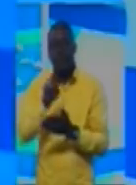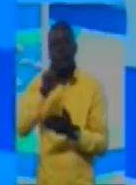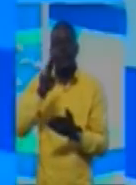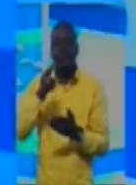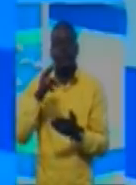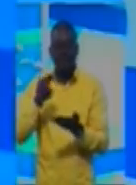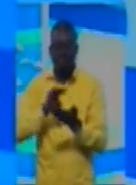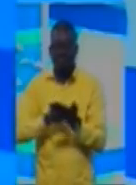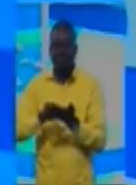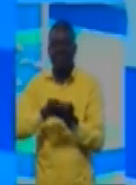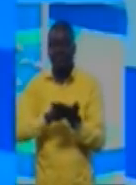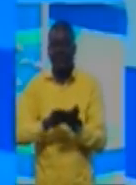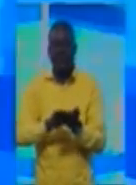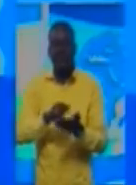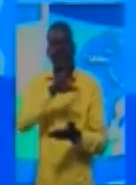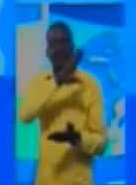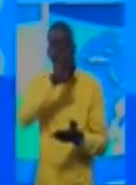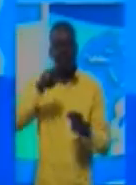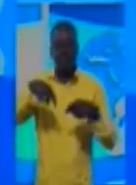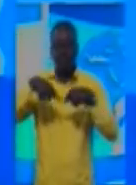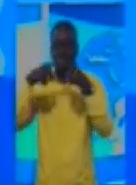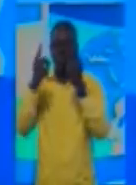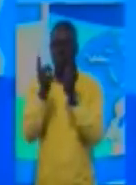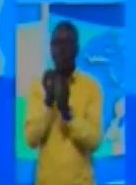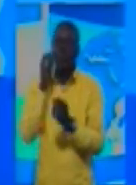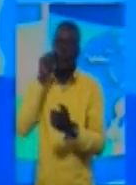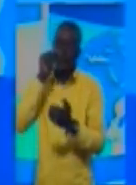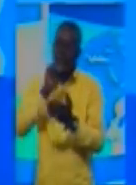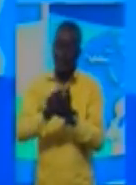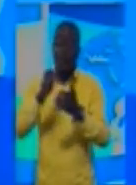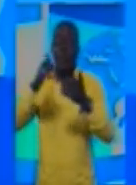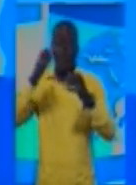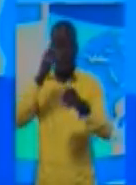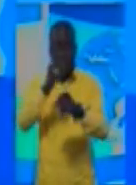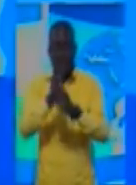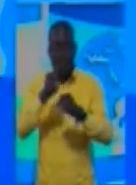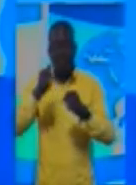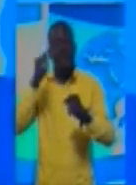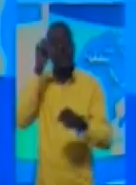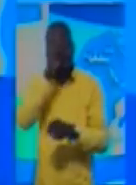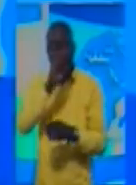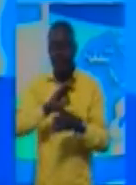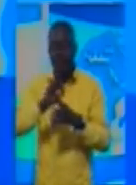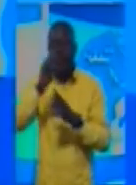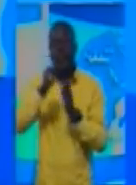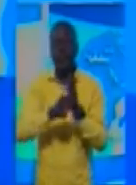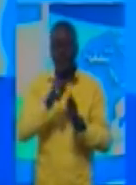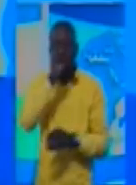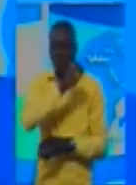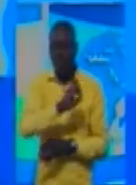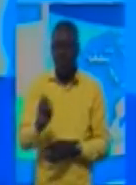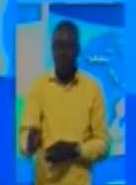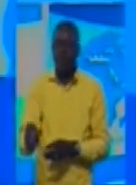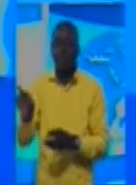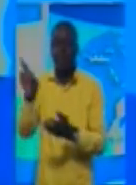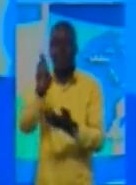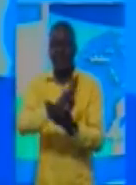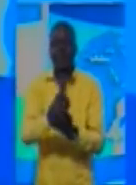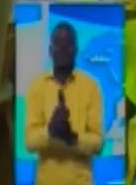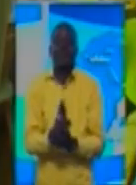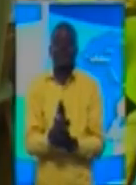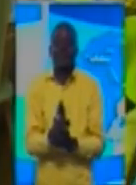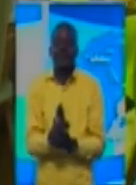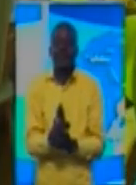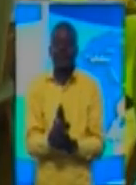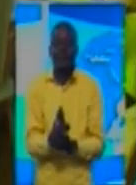Une trentaine de groupements féminins bénéficient de la formation qui se déroule à Ouagadougou. Reportage Issa Kafando, Issiaka Nana.